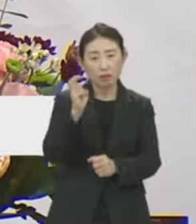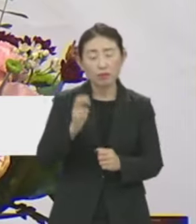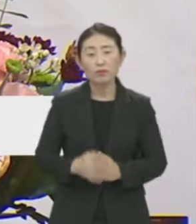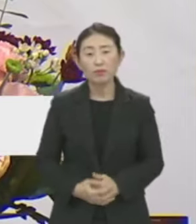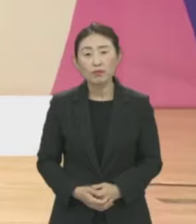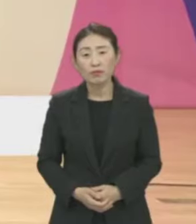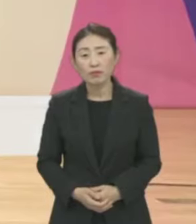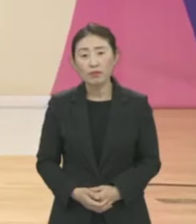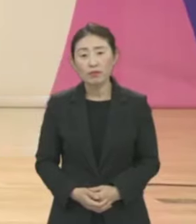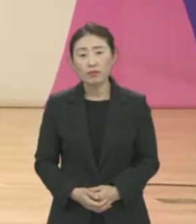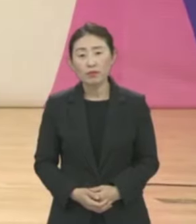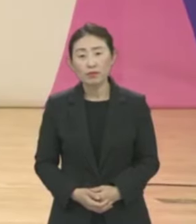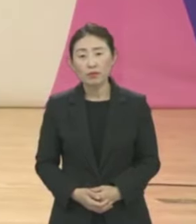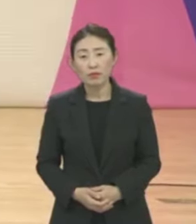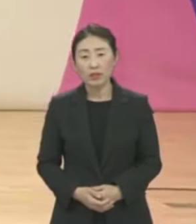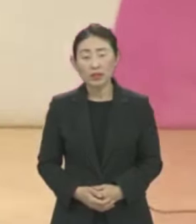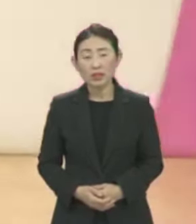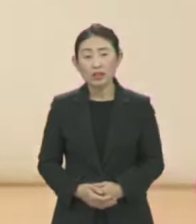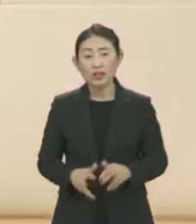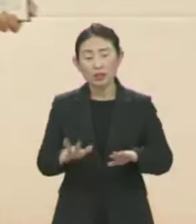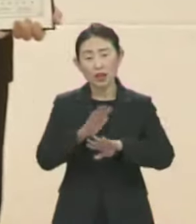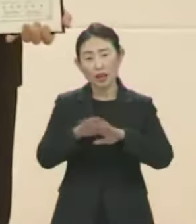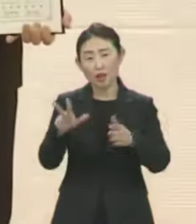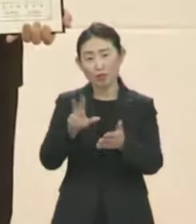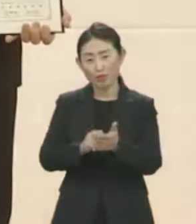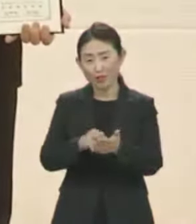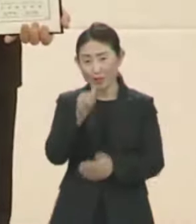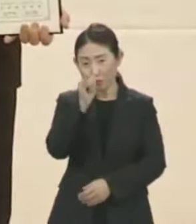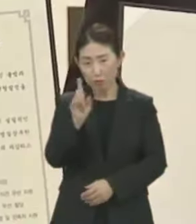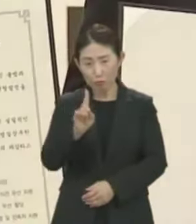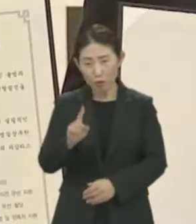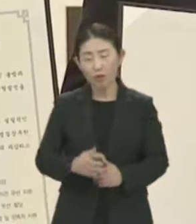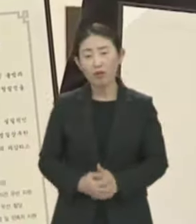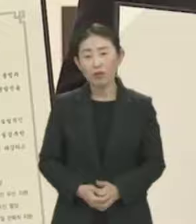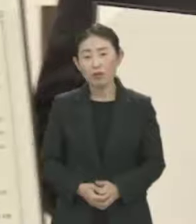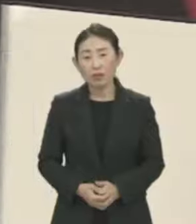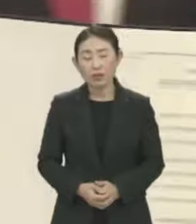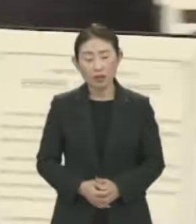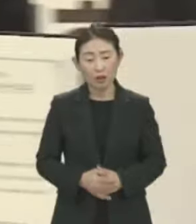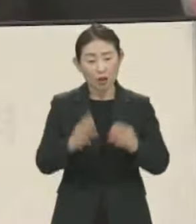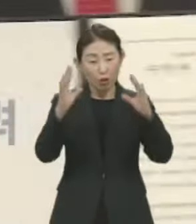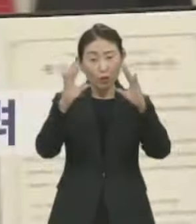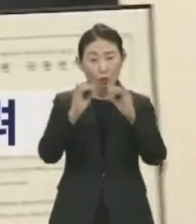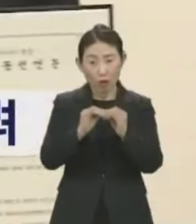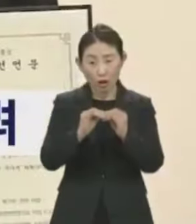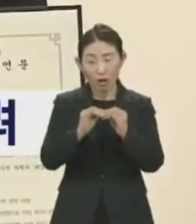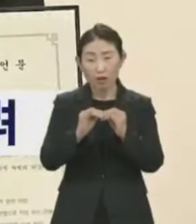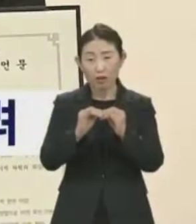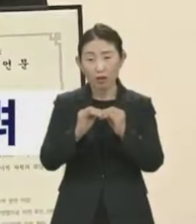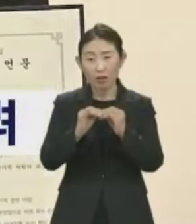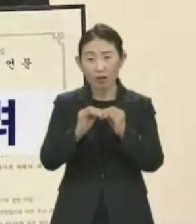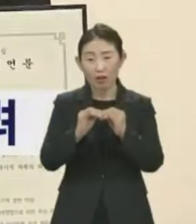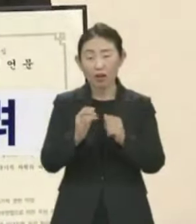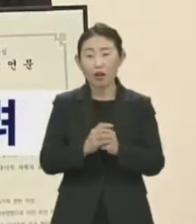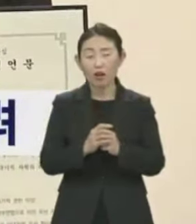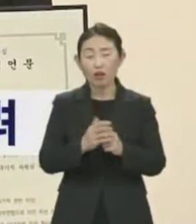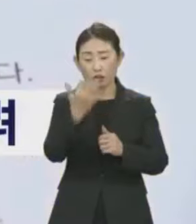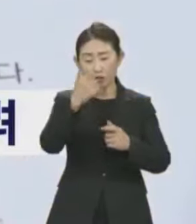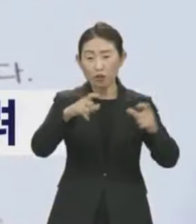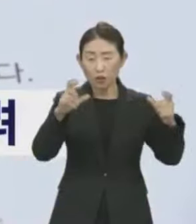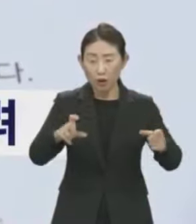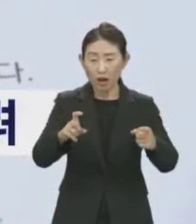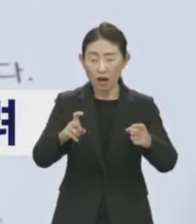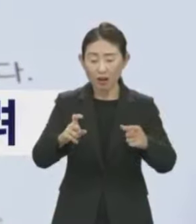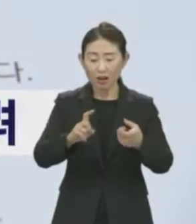있다. 하지만 풀어야 할 과제도 분명합니다. 행정통합 전 단계라 할 수 있는 충청권 광역연합이 다음